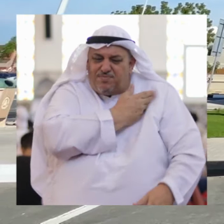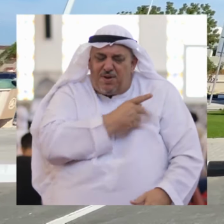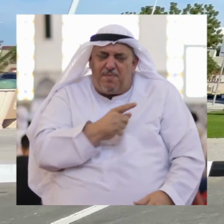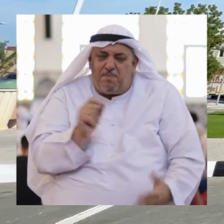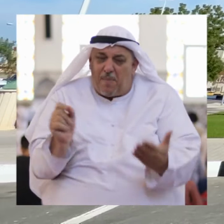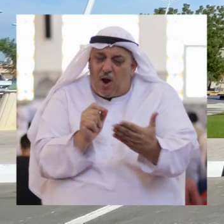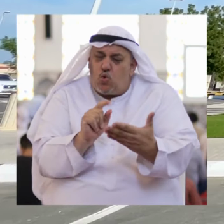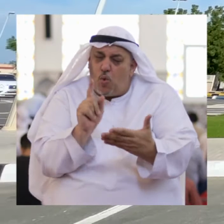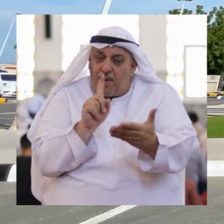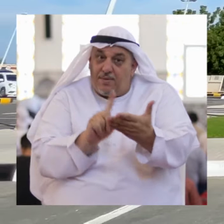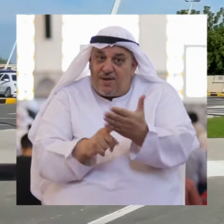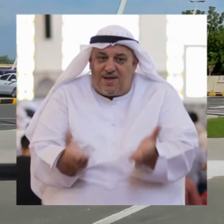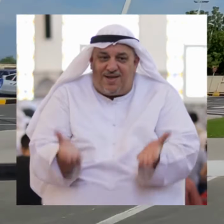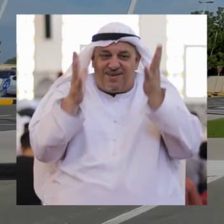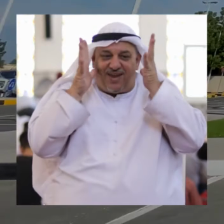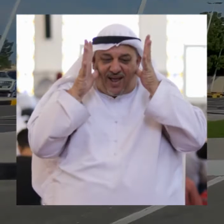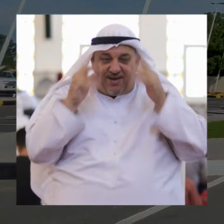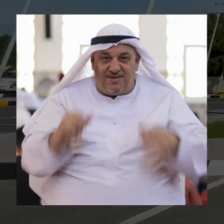موقوتا